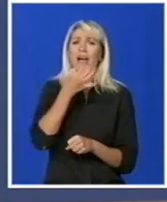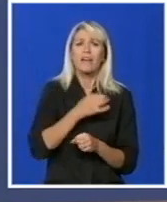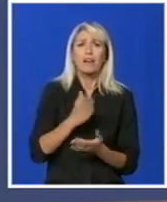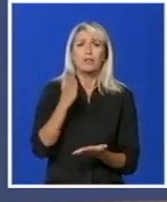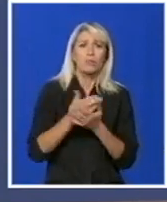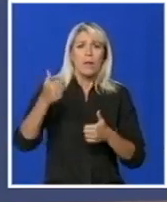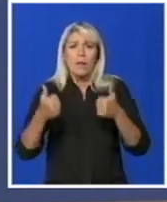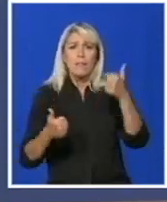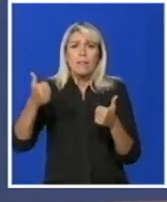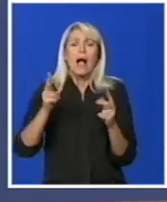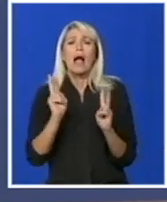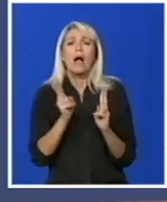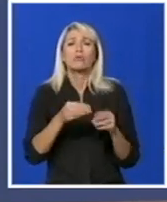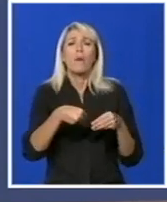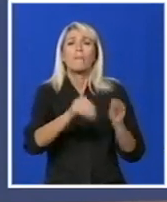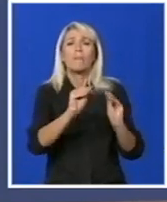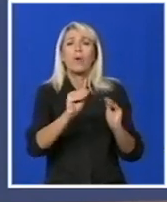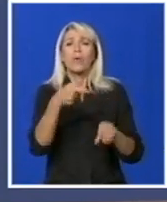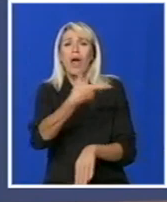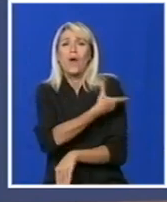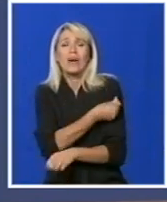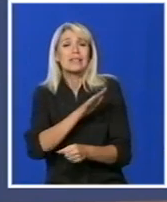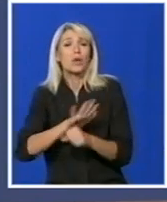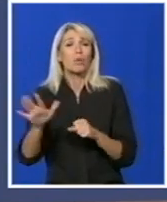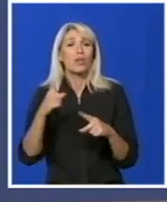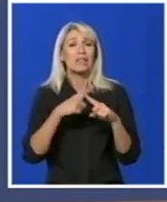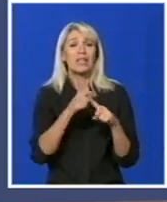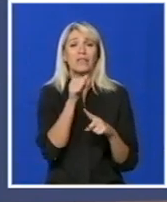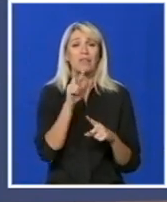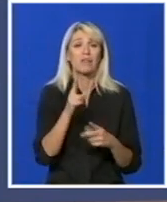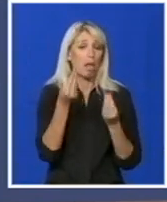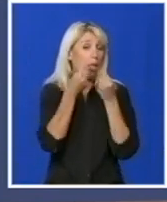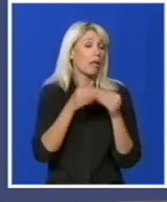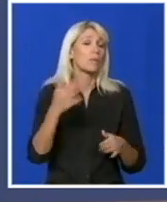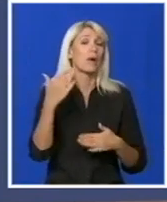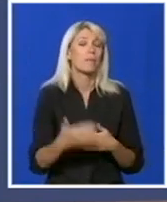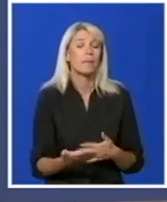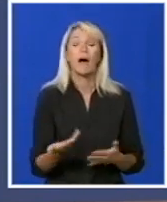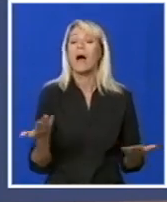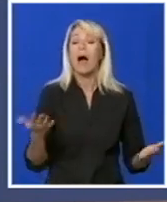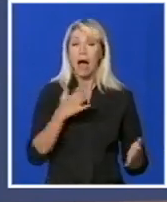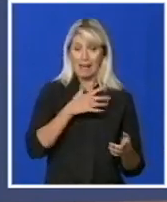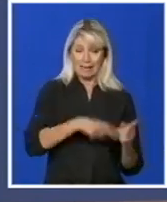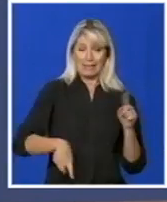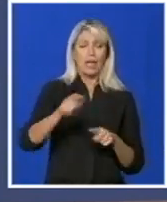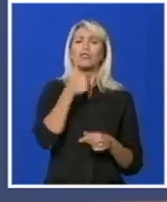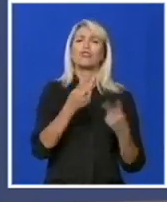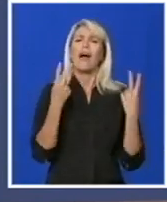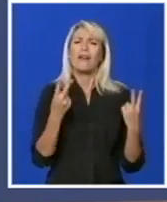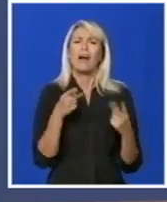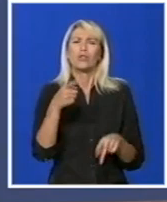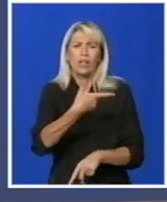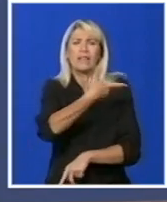tržište kako će plasirati. Dakle, šta je za nas bitno? Za nas je bitno da vakcina bude najuspešnija, da bude sigurna, da